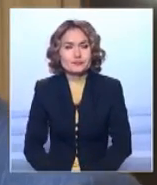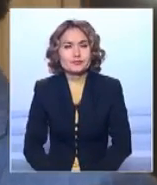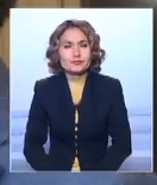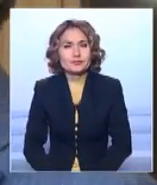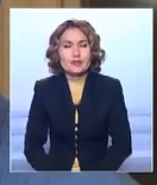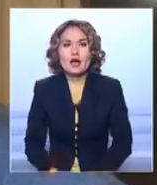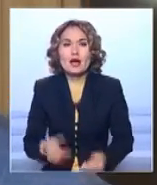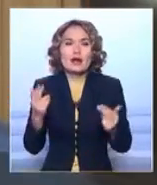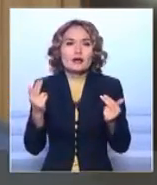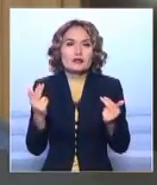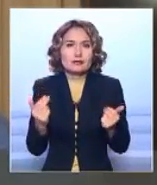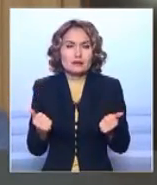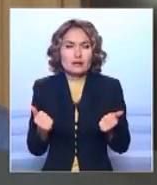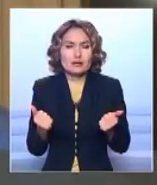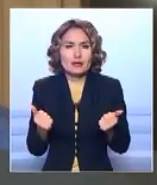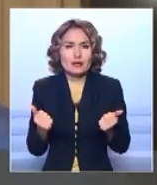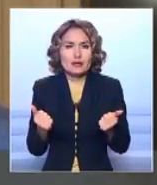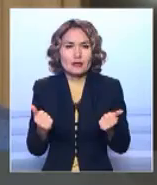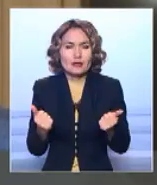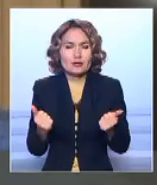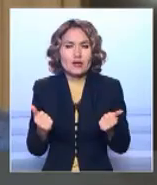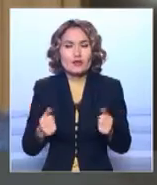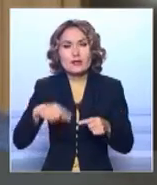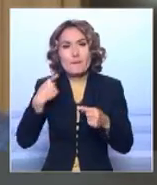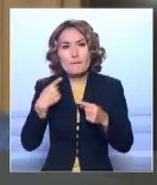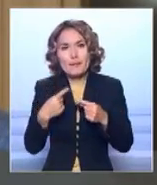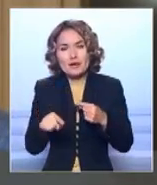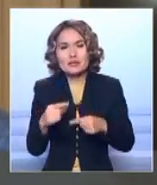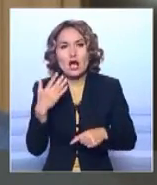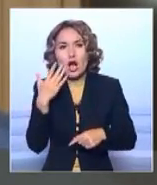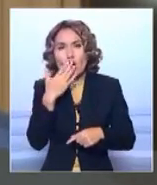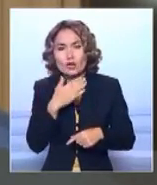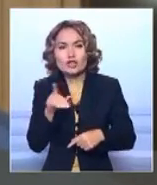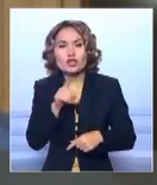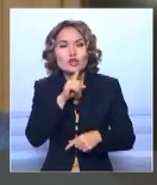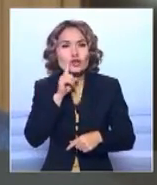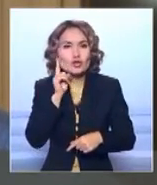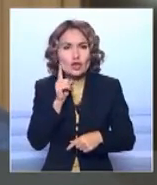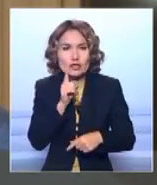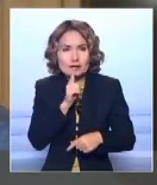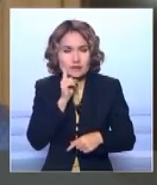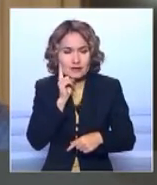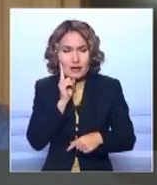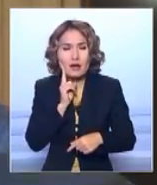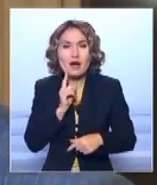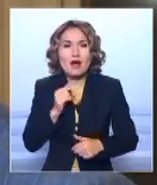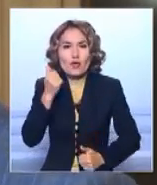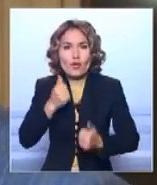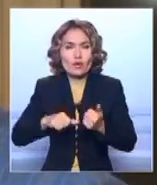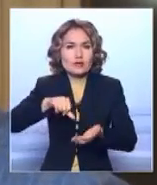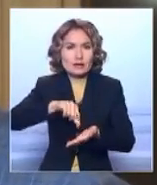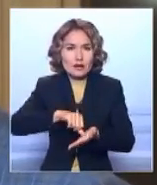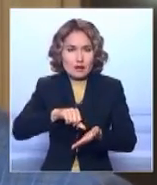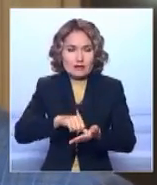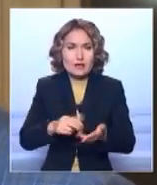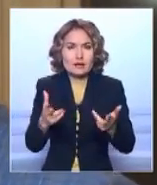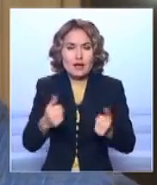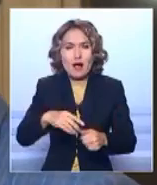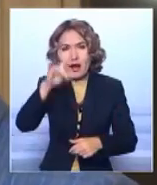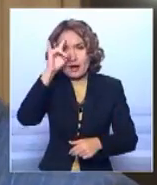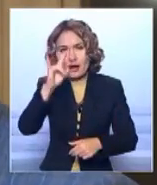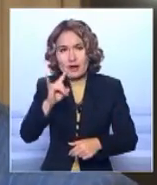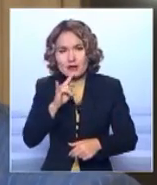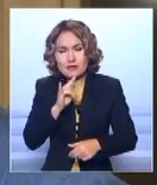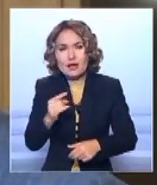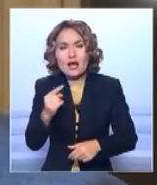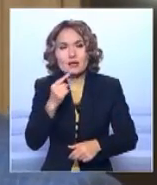Әрине, оның ішінде өз басқұрт болғаннан кейін ала-құласы болуы мүмкін, бірақ жалпы ниеттің түзулігі,